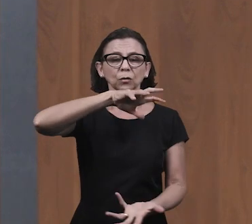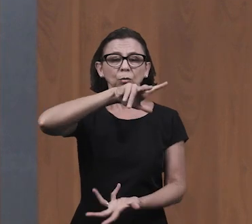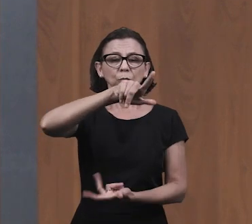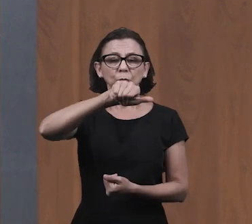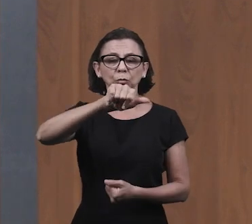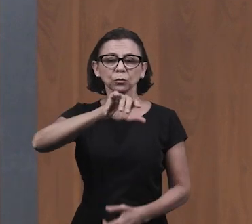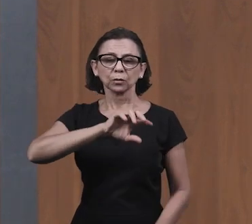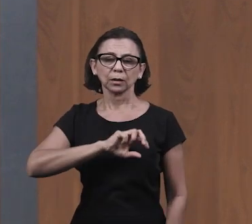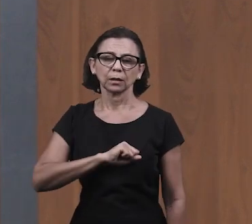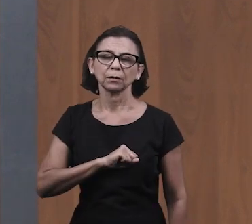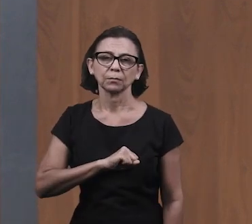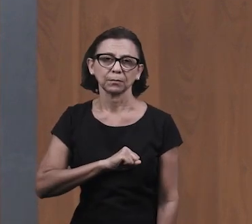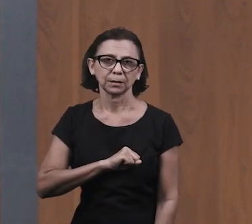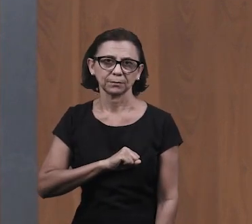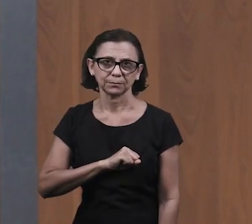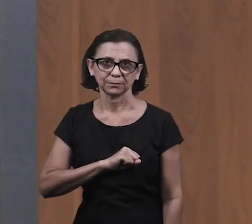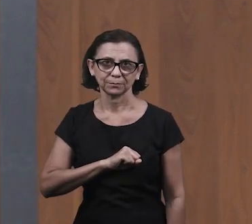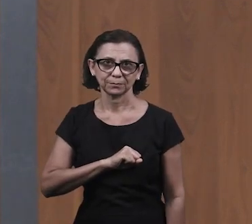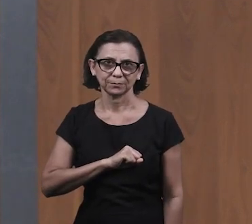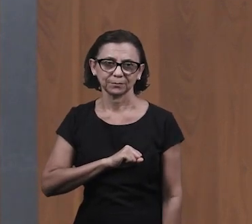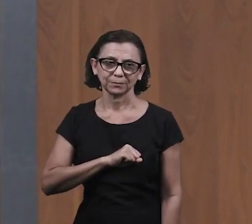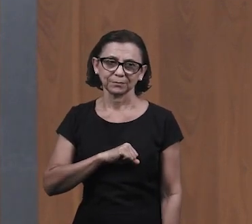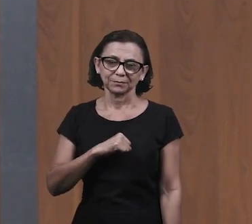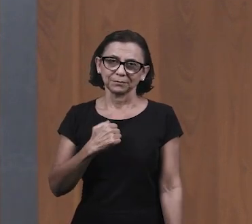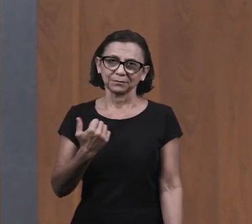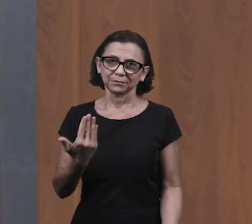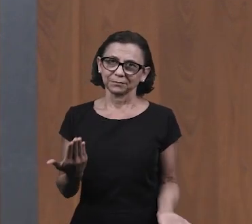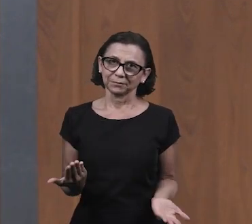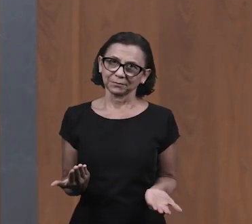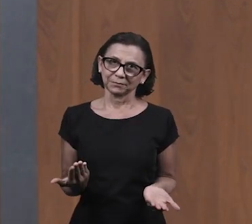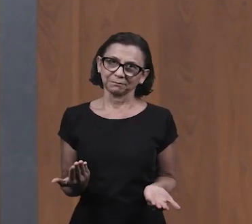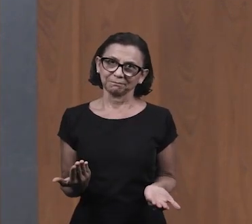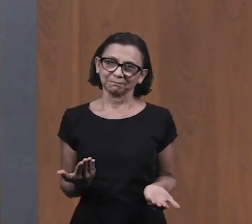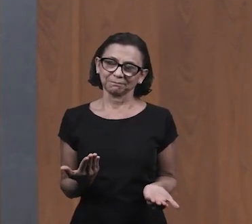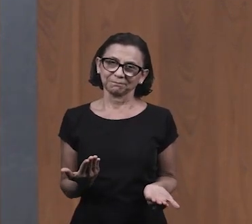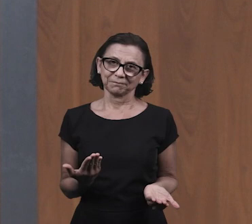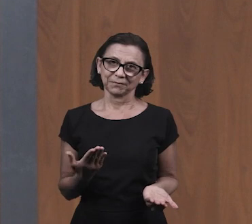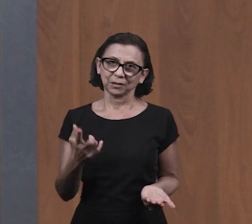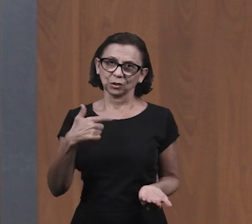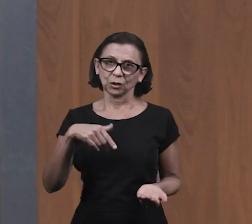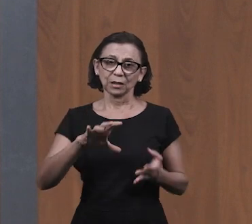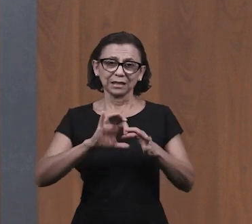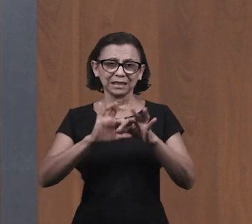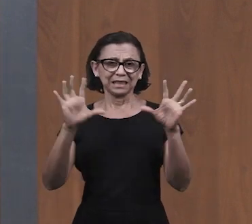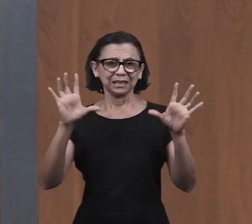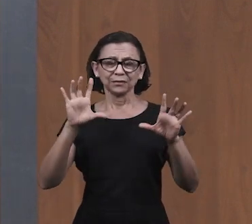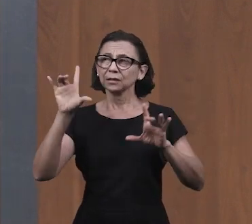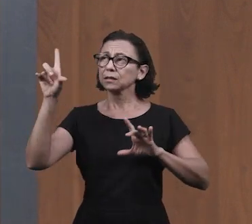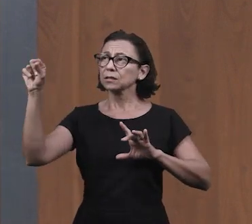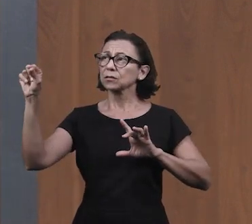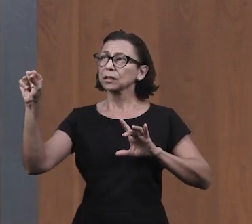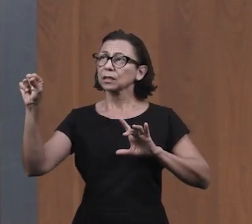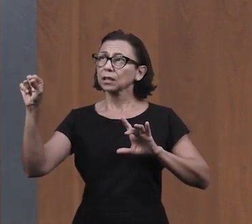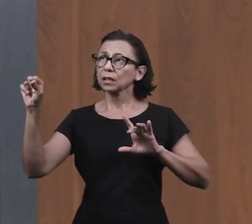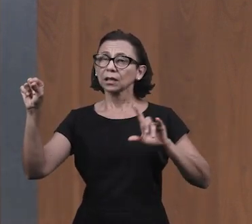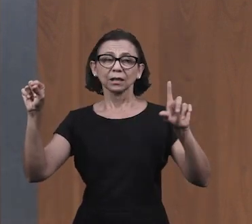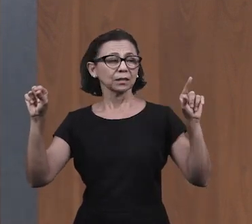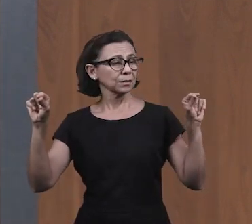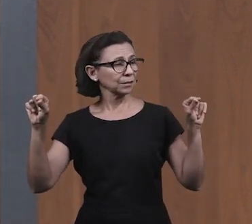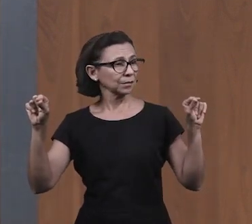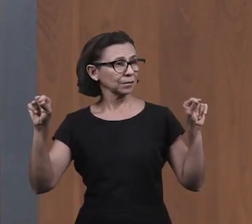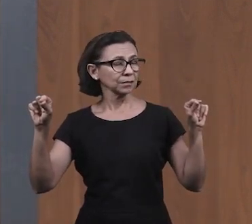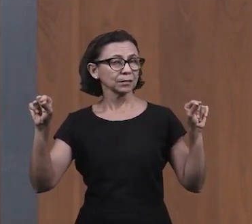Mais la décision d'accepter l'invitation revient à nous. Et comment est-ce qu'on peut faire